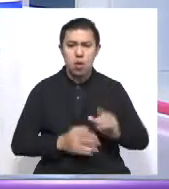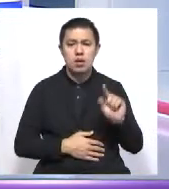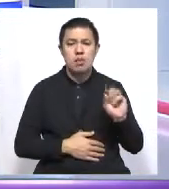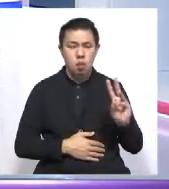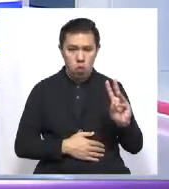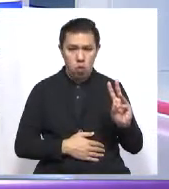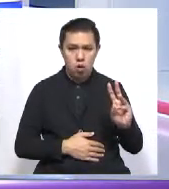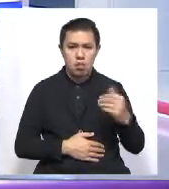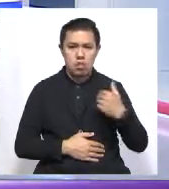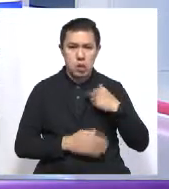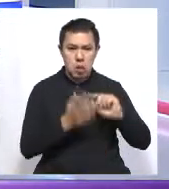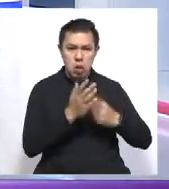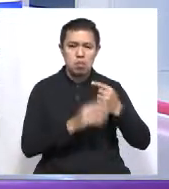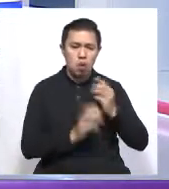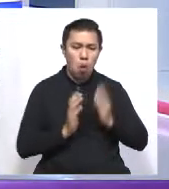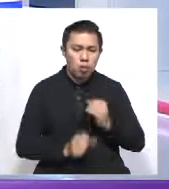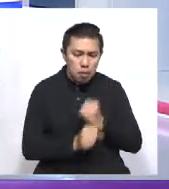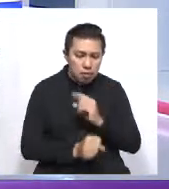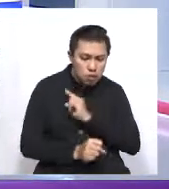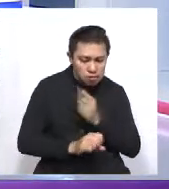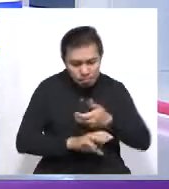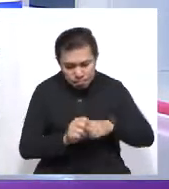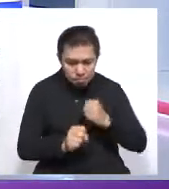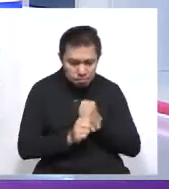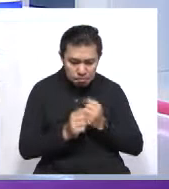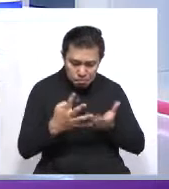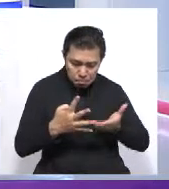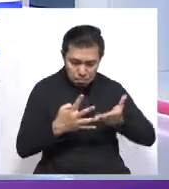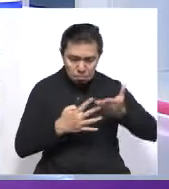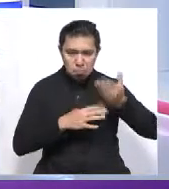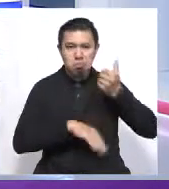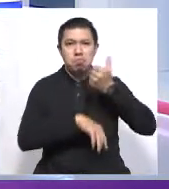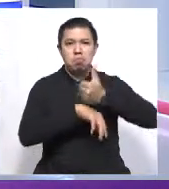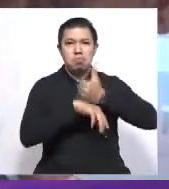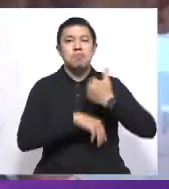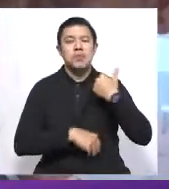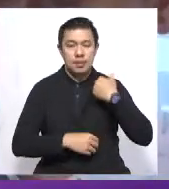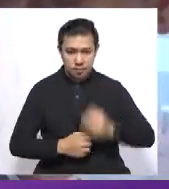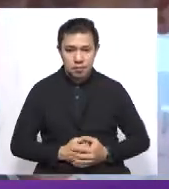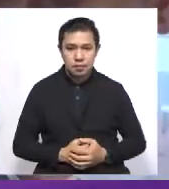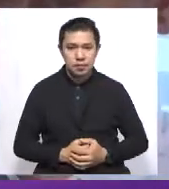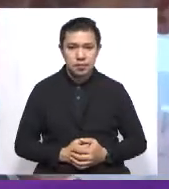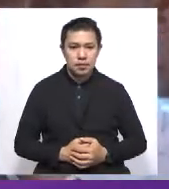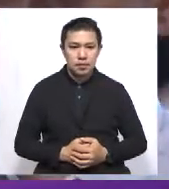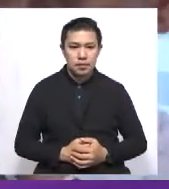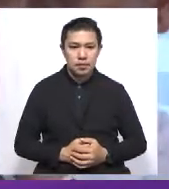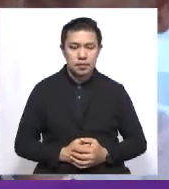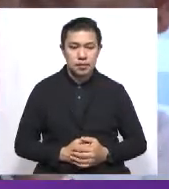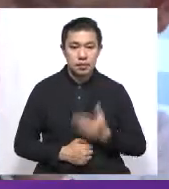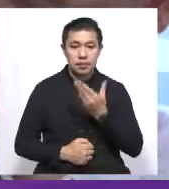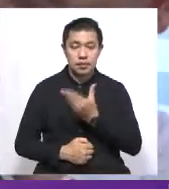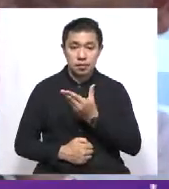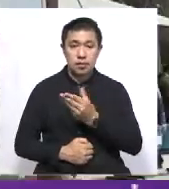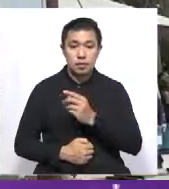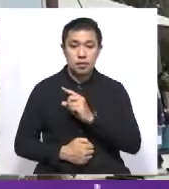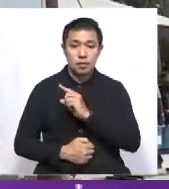กันก็มีกันตั้งแต่ระดับปฏิบัติการนะคะไปจนถึงผู้บริหารระดับสูงค่ะพลเอกอนันต